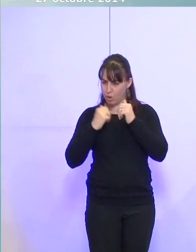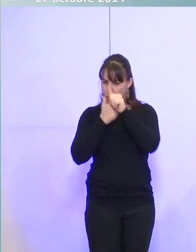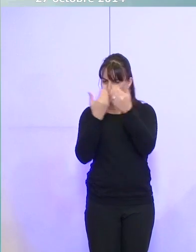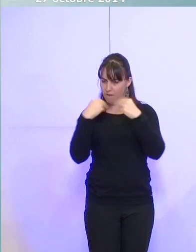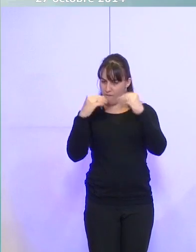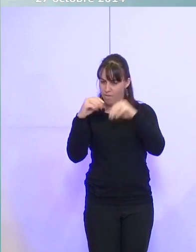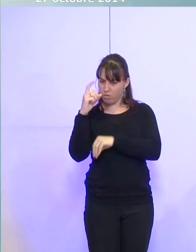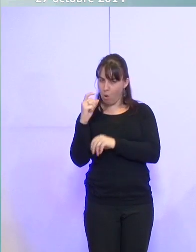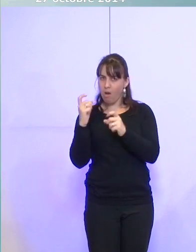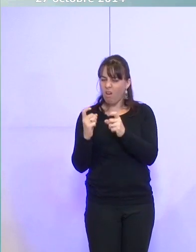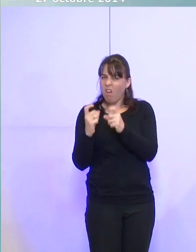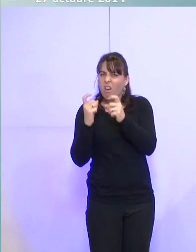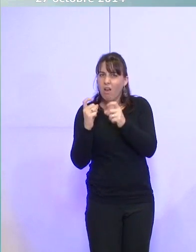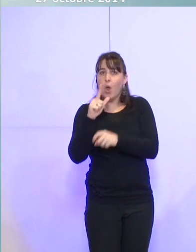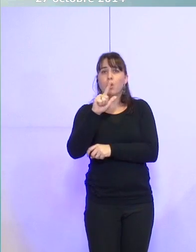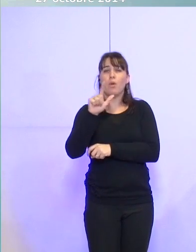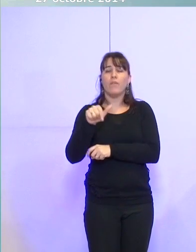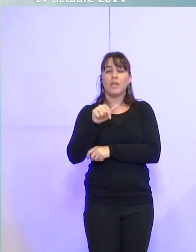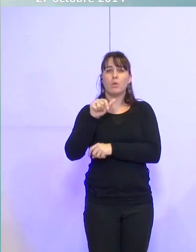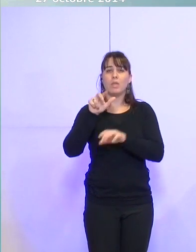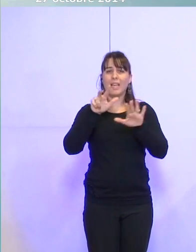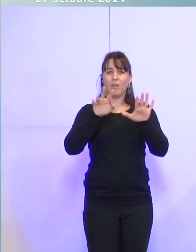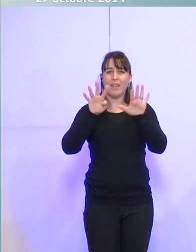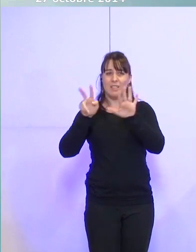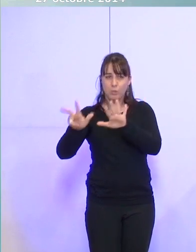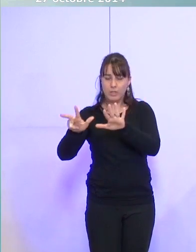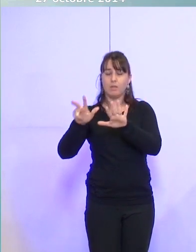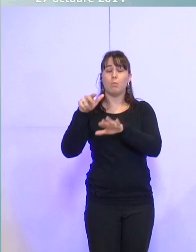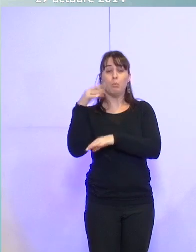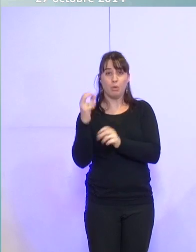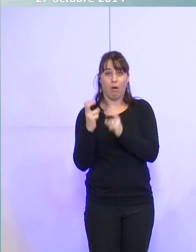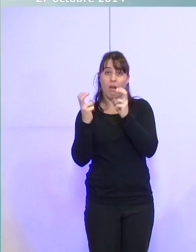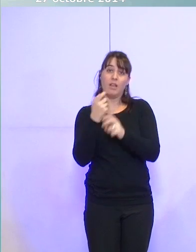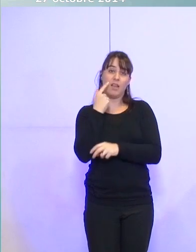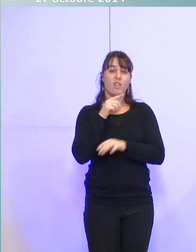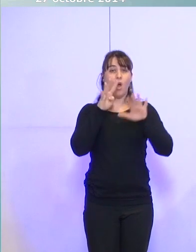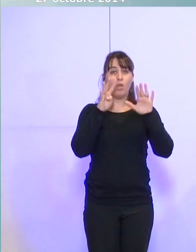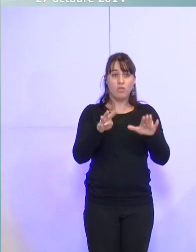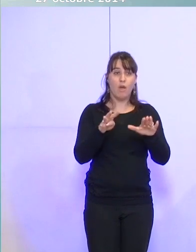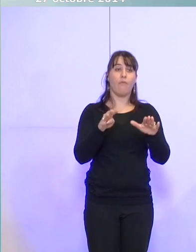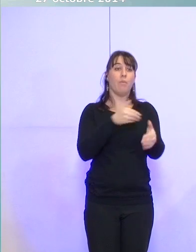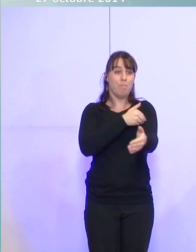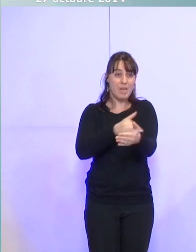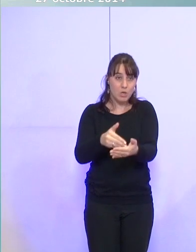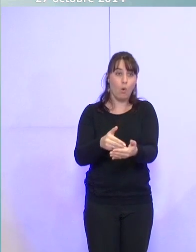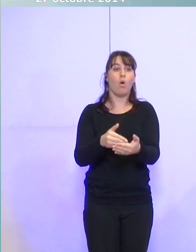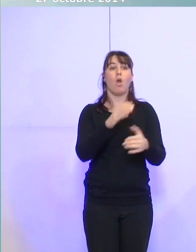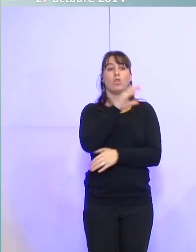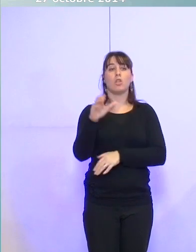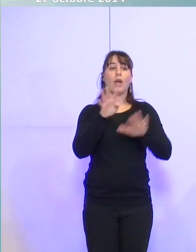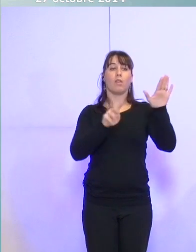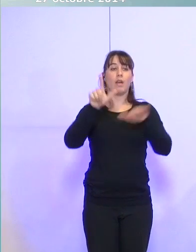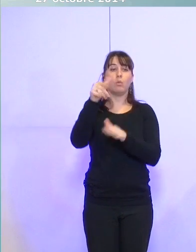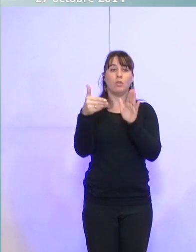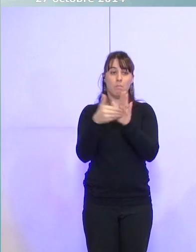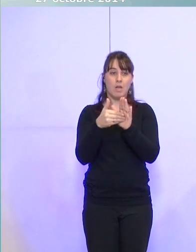en légère hausse, plus 2,98%, soit 9 192 000 euros en 2013. Le tarif du